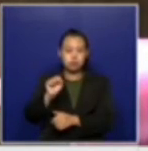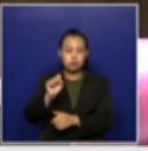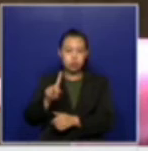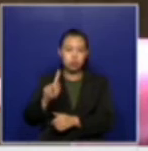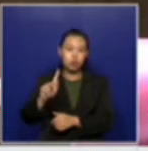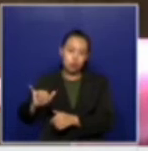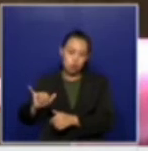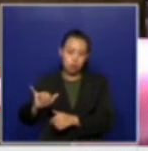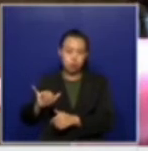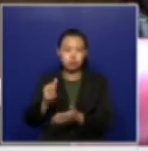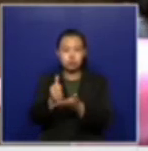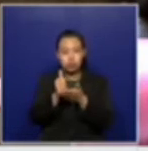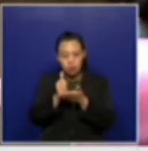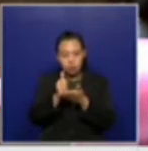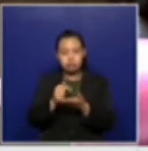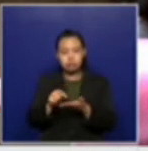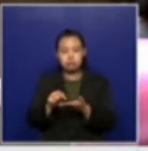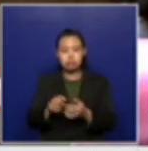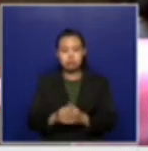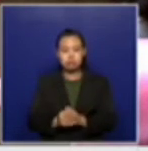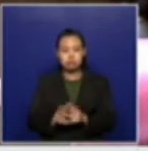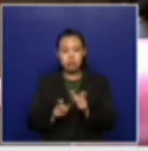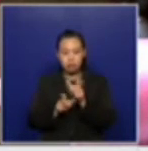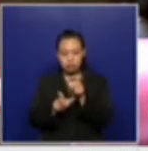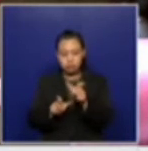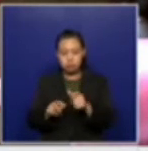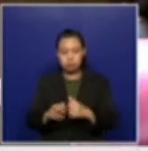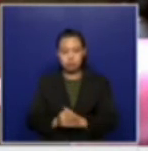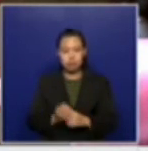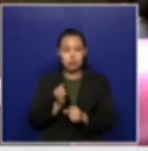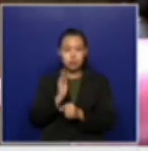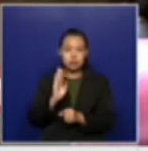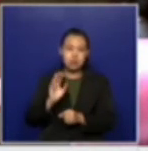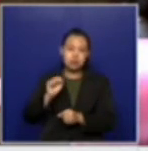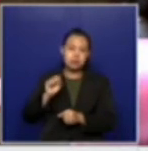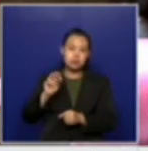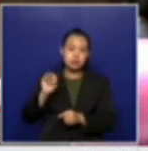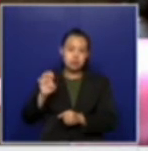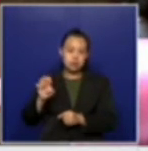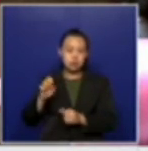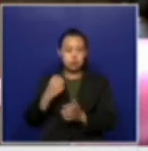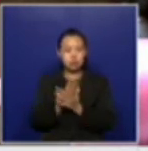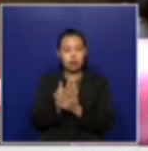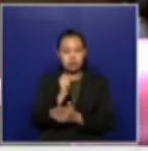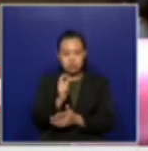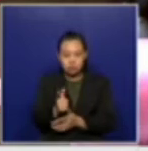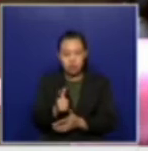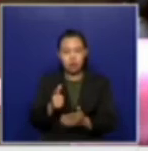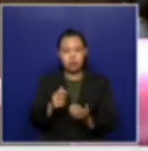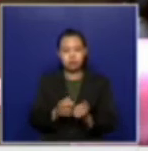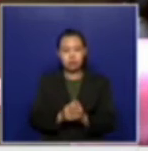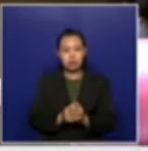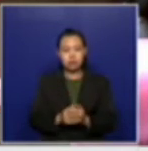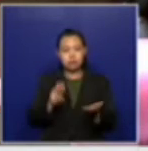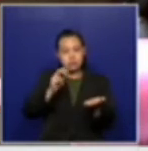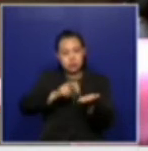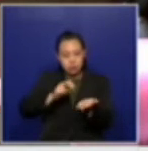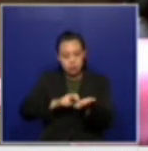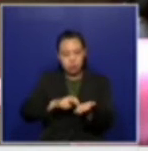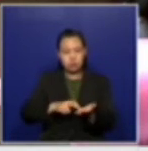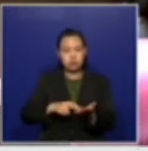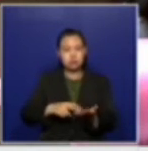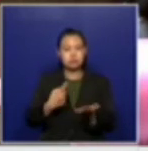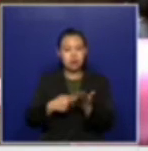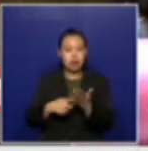ที่ผู้ประกอบการต้องจ่ายไม่ว่าจะเป็นการเสียค่าประเมินหลักทรัพย์การจดทะเบียนจำนองค่าประกันชีวิต